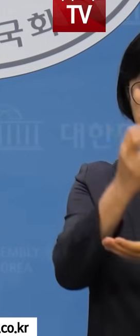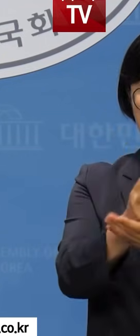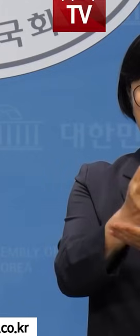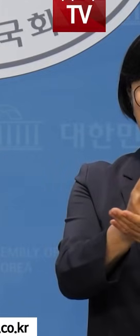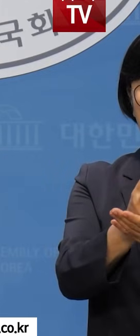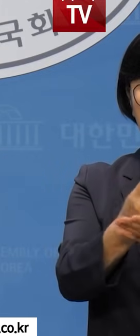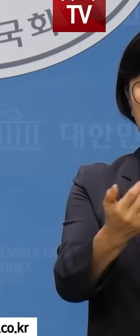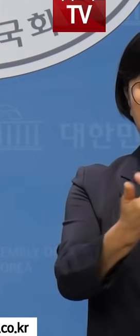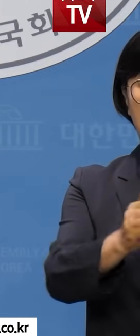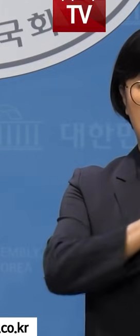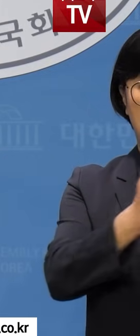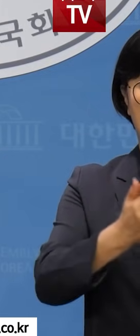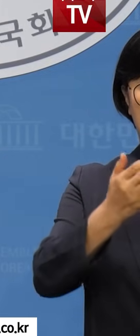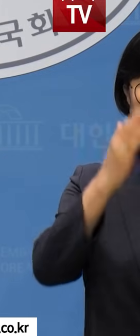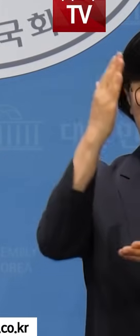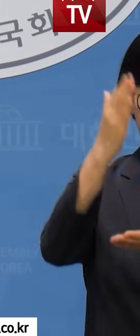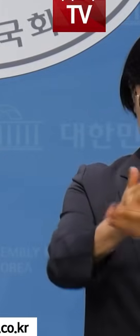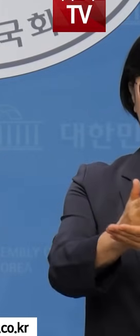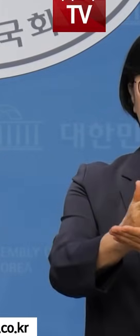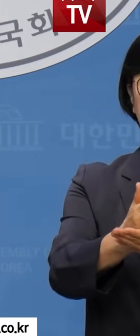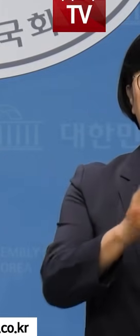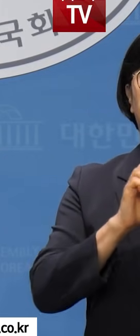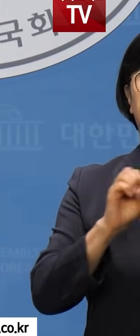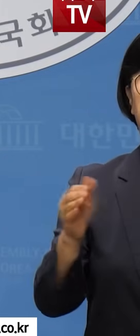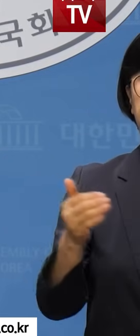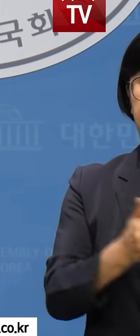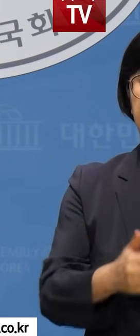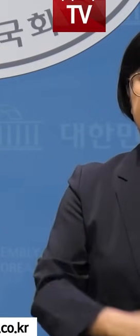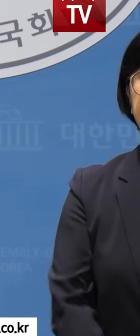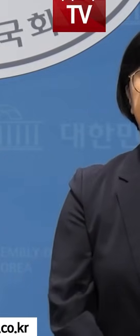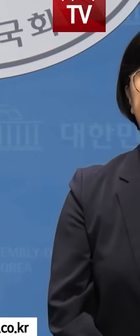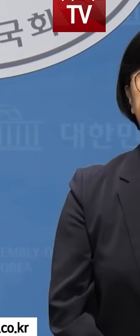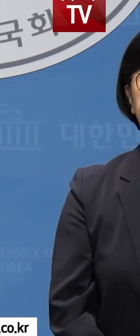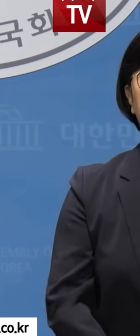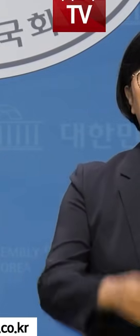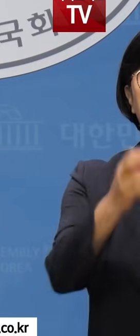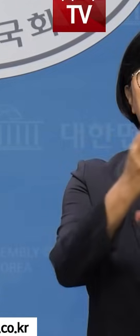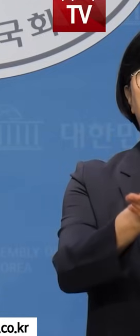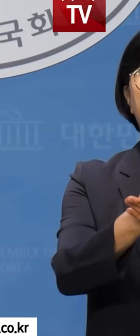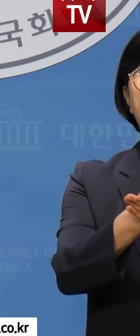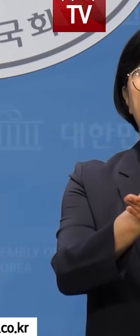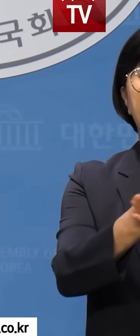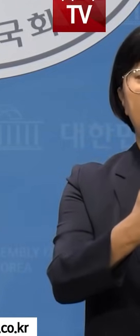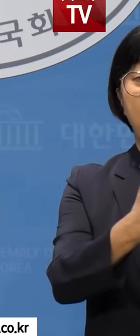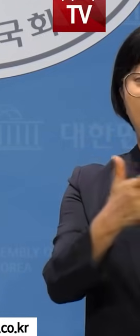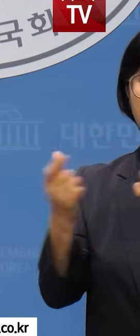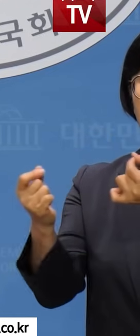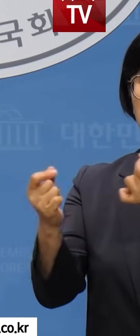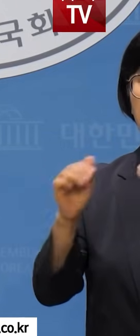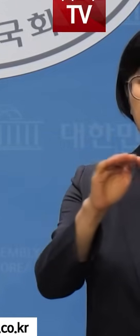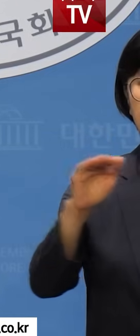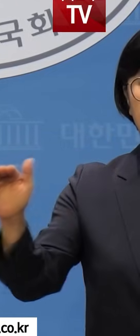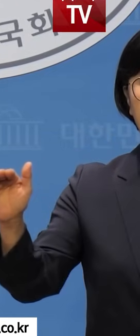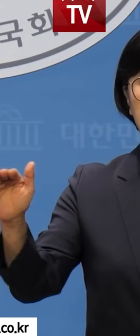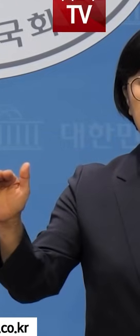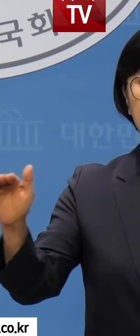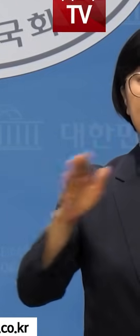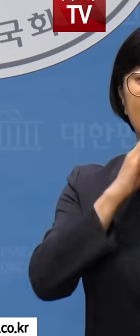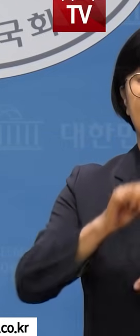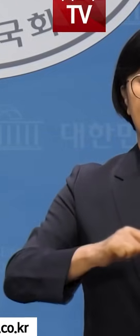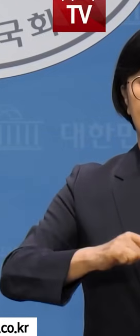특검법에 거부권을 행사하지 말아야 한다고 응답했습니다. 법 앞에 만인은 평등하다는